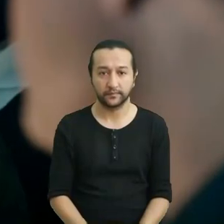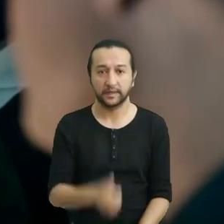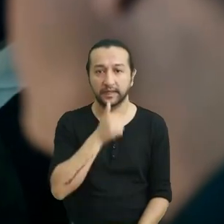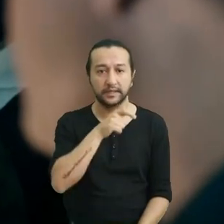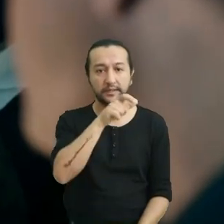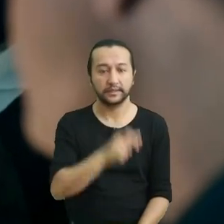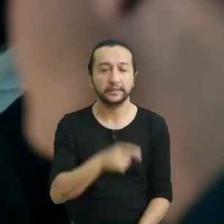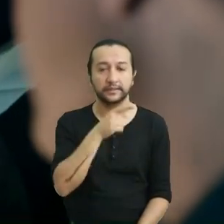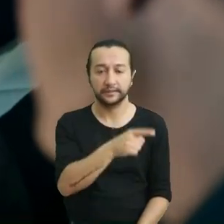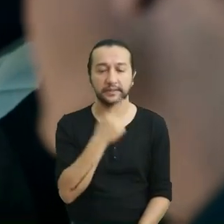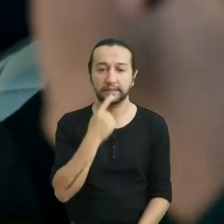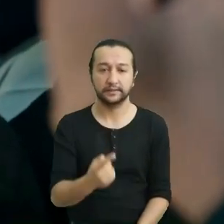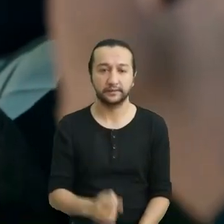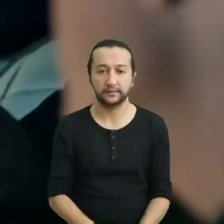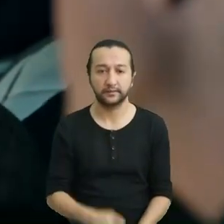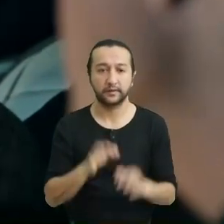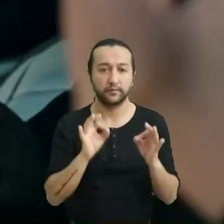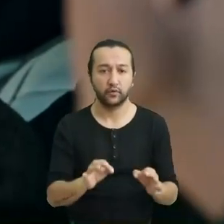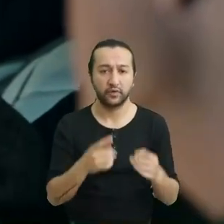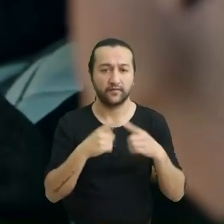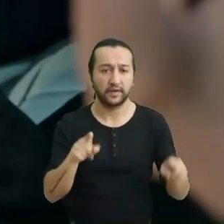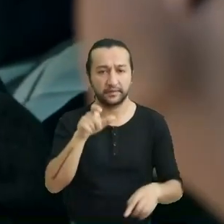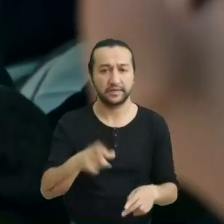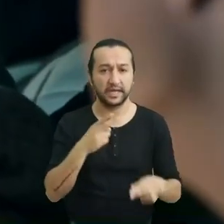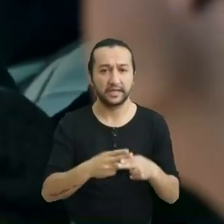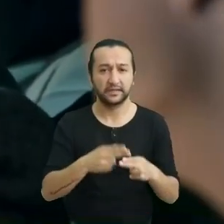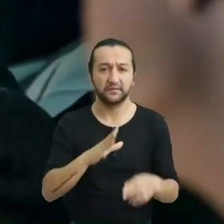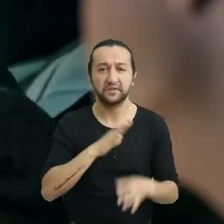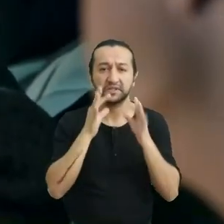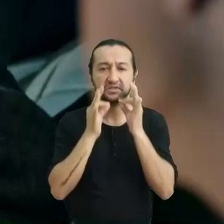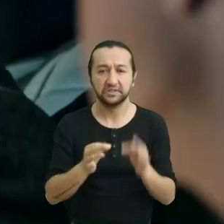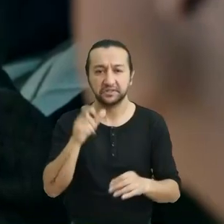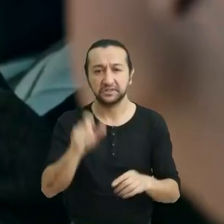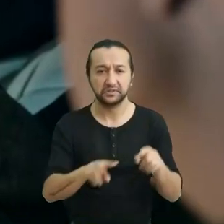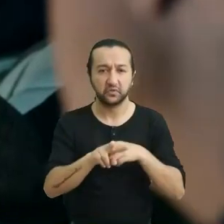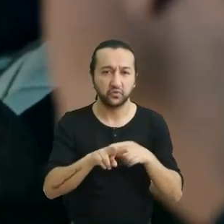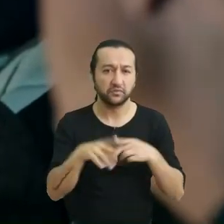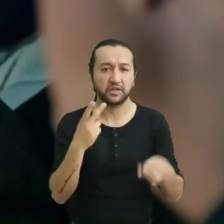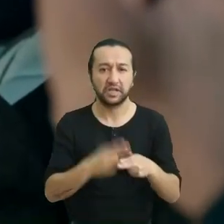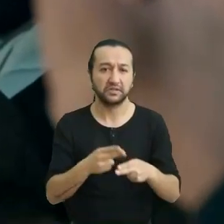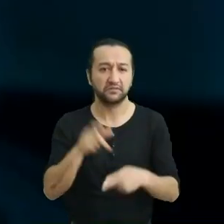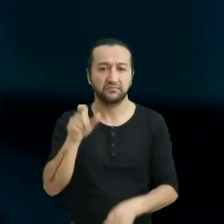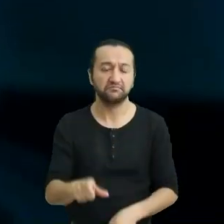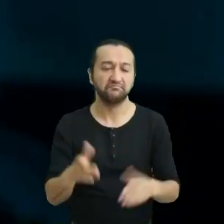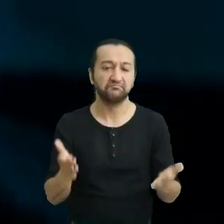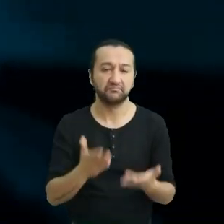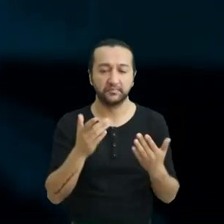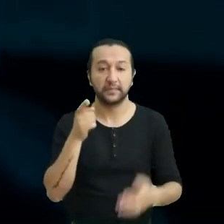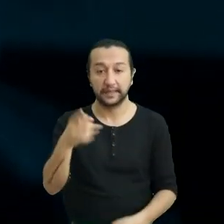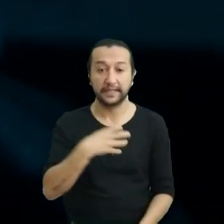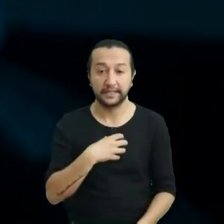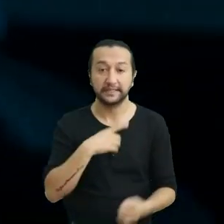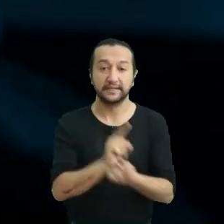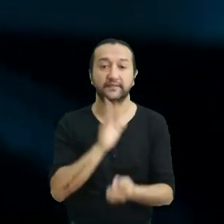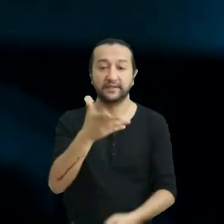Adam Çinliydi. Böyle garip de bir adı vardı. Yunzo mu, Yonzo mu, her neyse işte. Kendisini